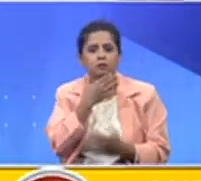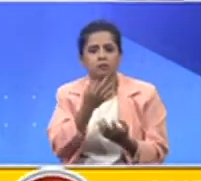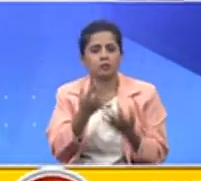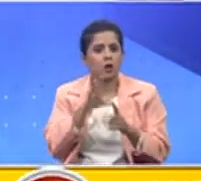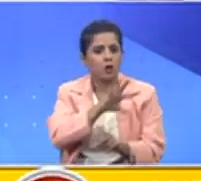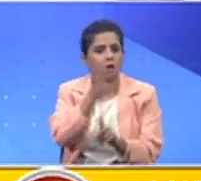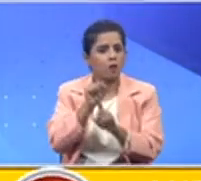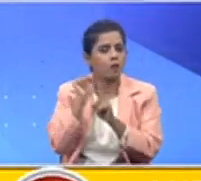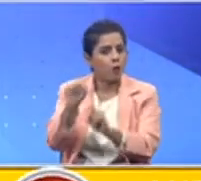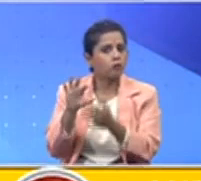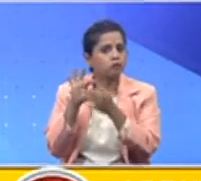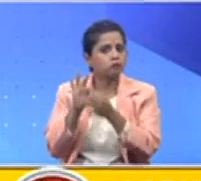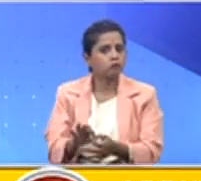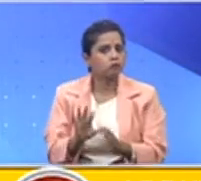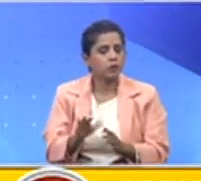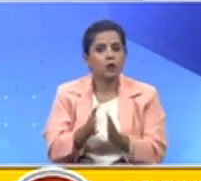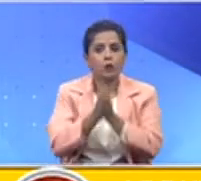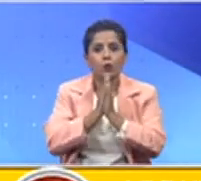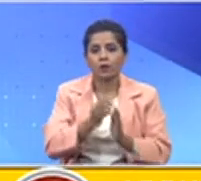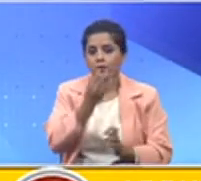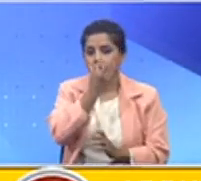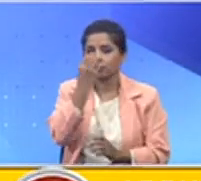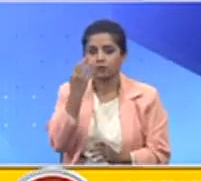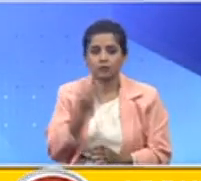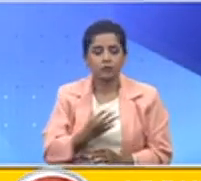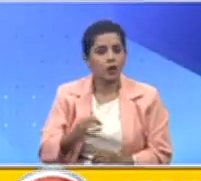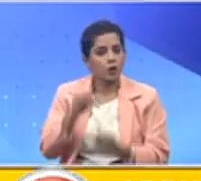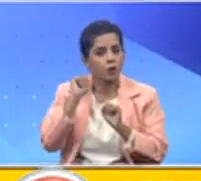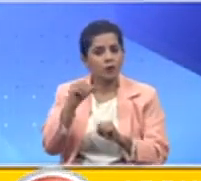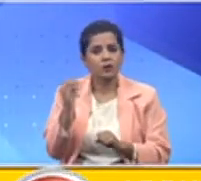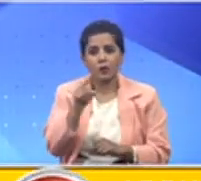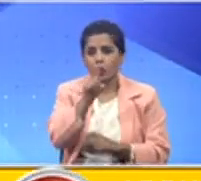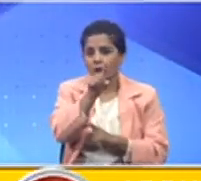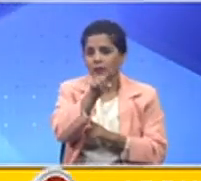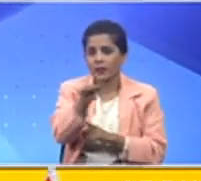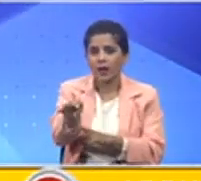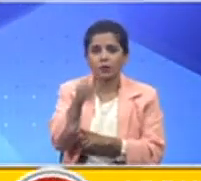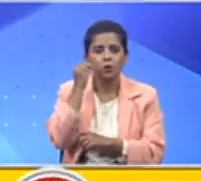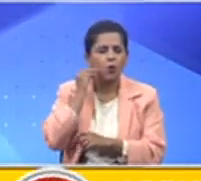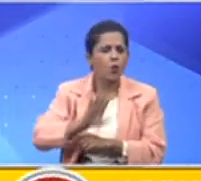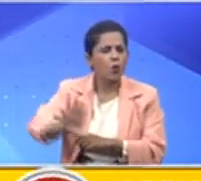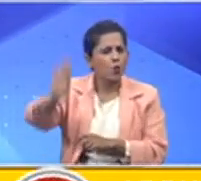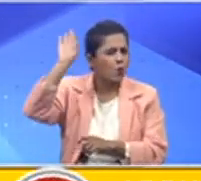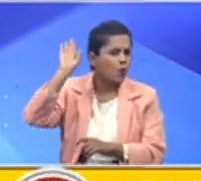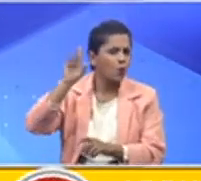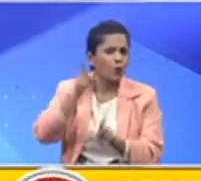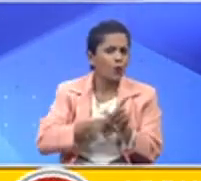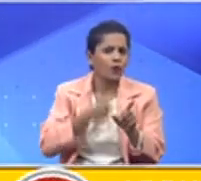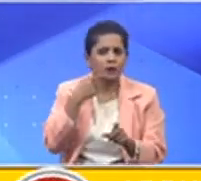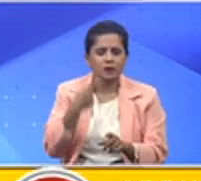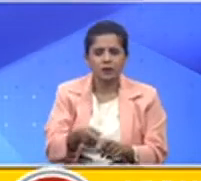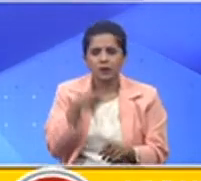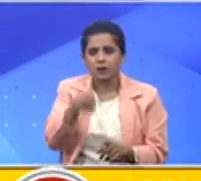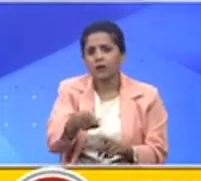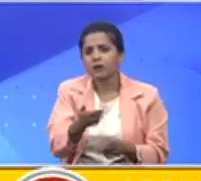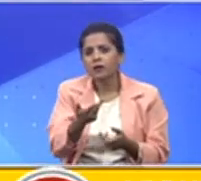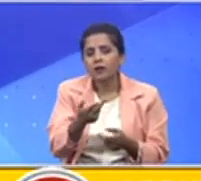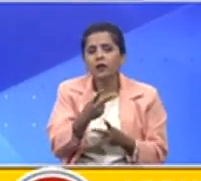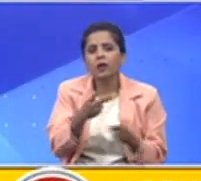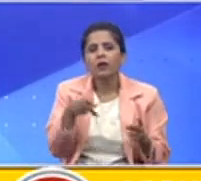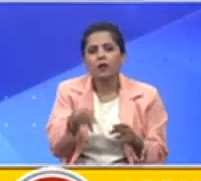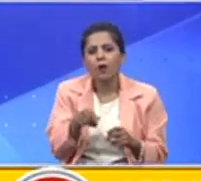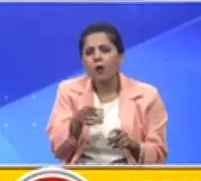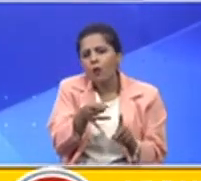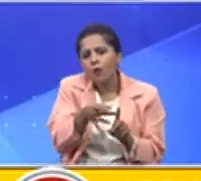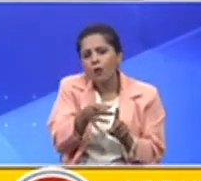जुड़ी हैं, भगवान गणेश की करीब एक हजार वर्ष पुरानी कांसे की प्रतिमा भी